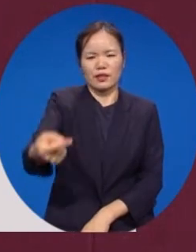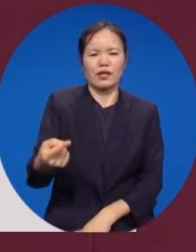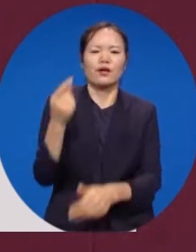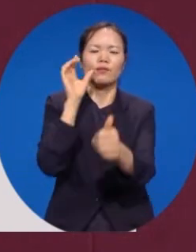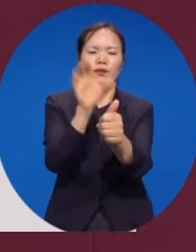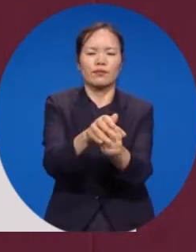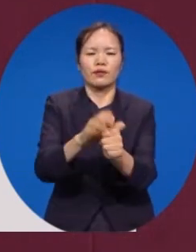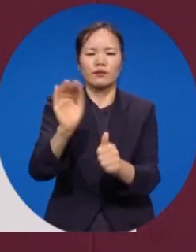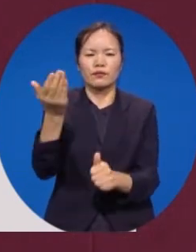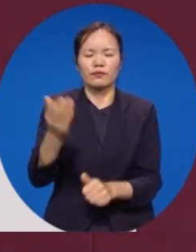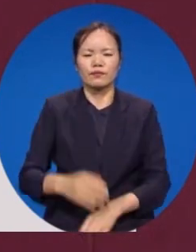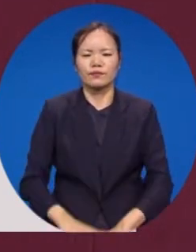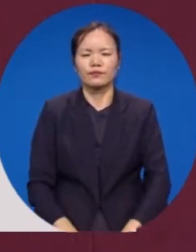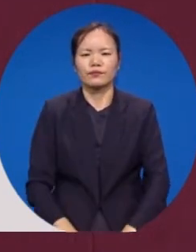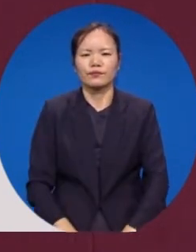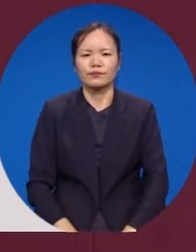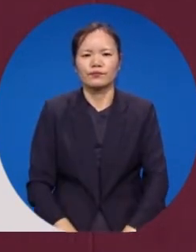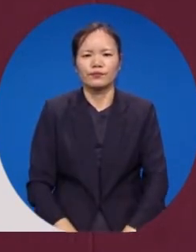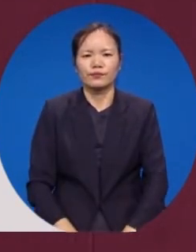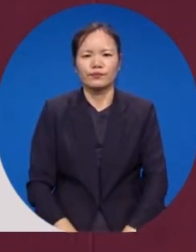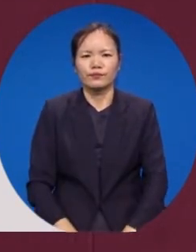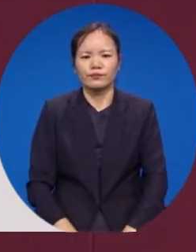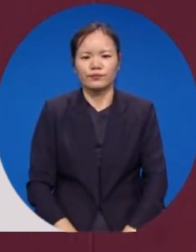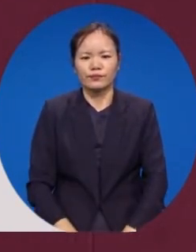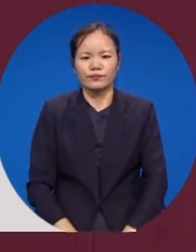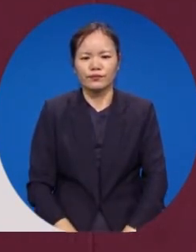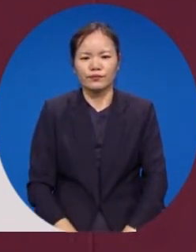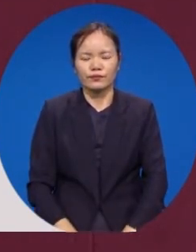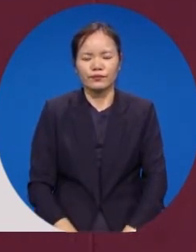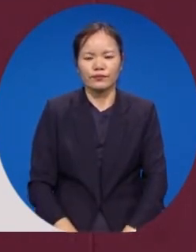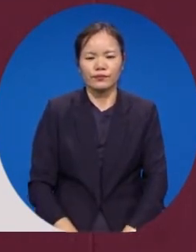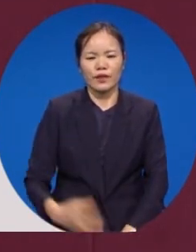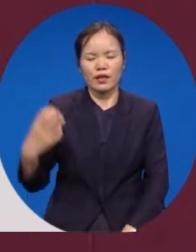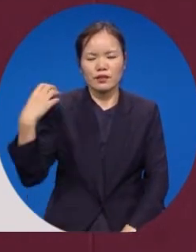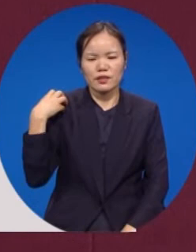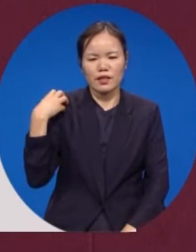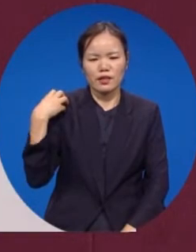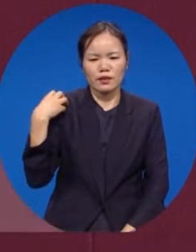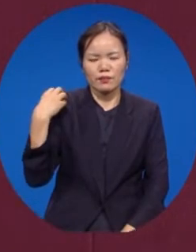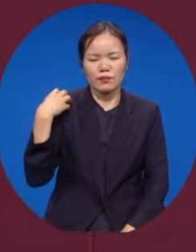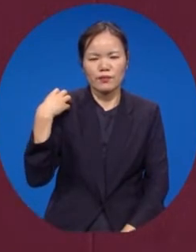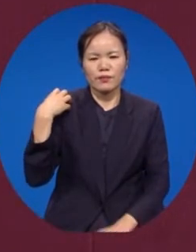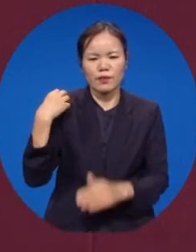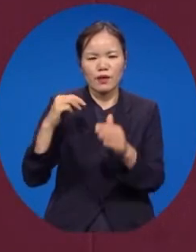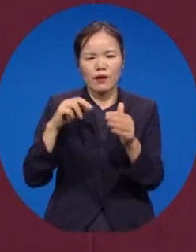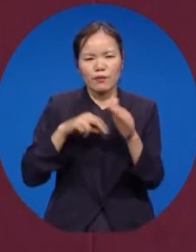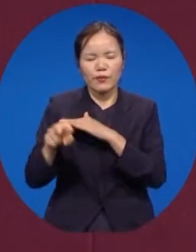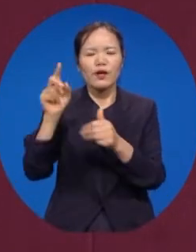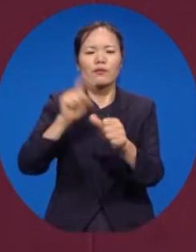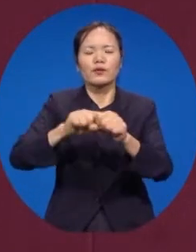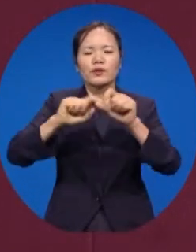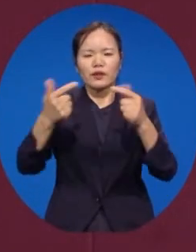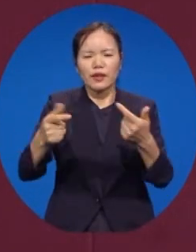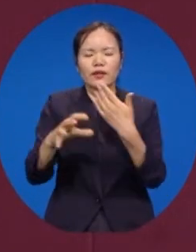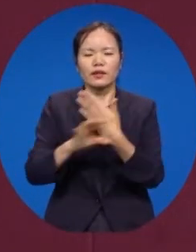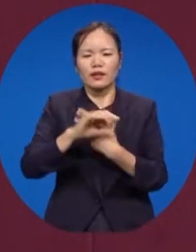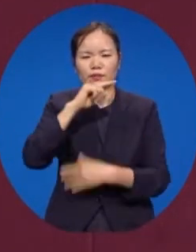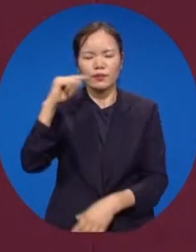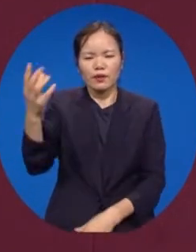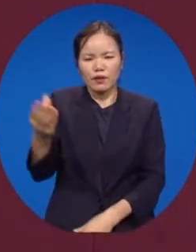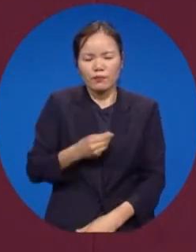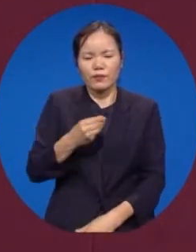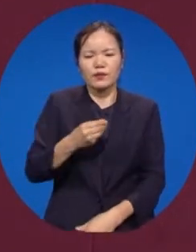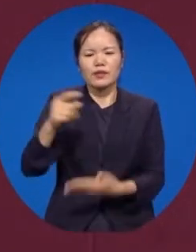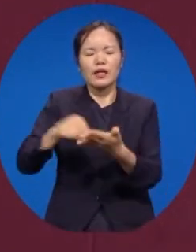떠넘기게 됩니다. 먹튀할 생각이 아니라면 어떻게 그 빚을 갚을 것인지에 대한 대략적인